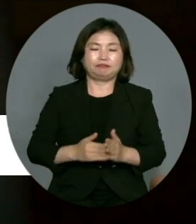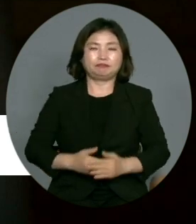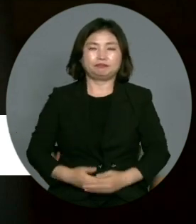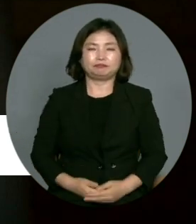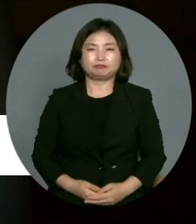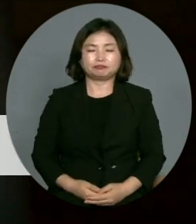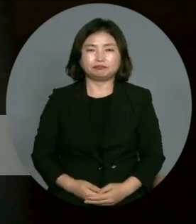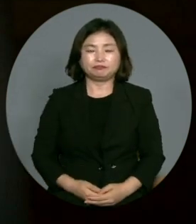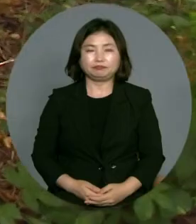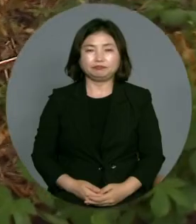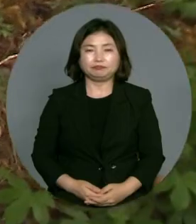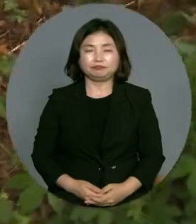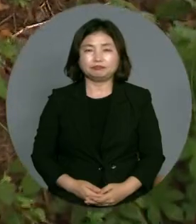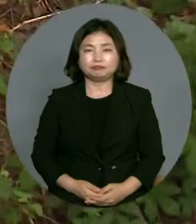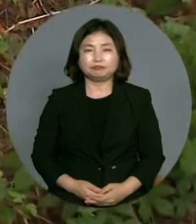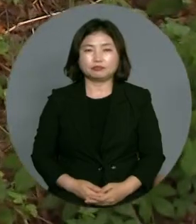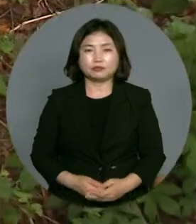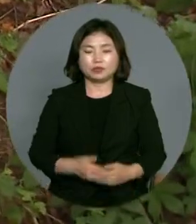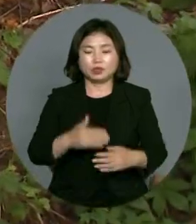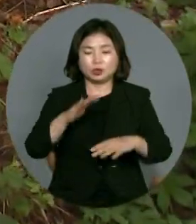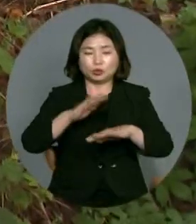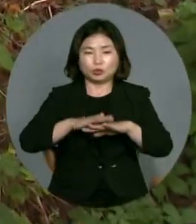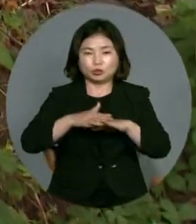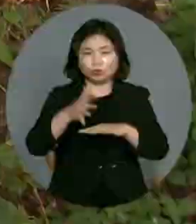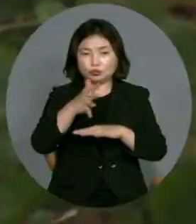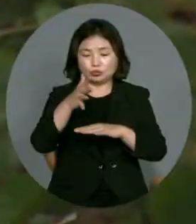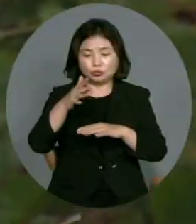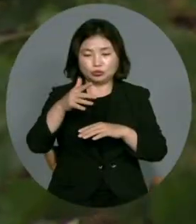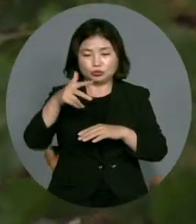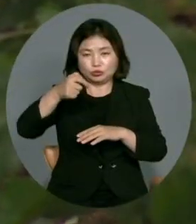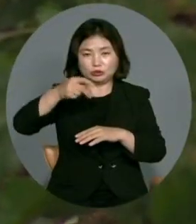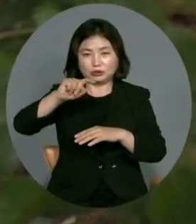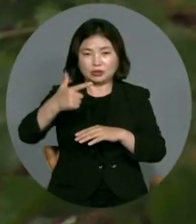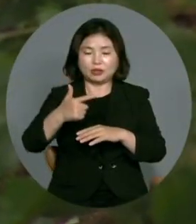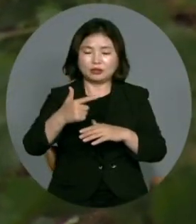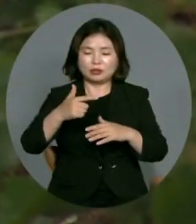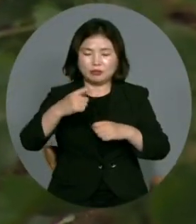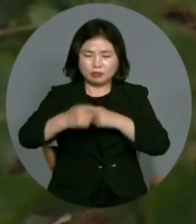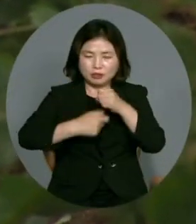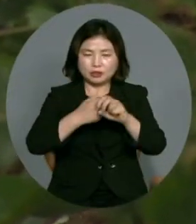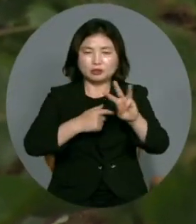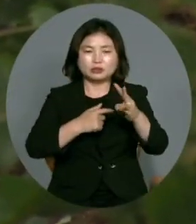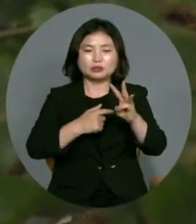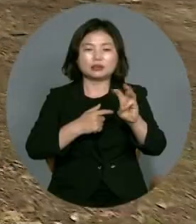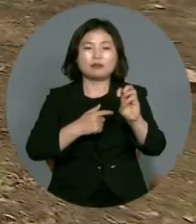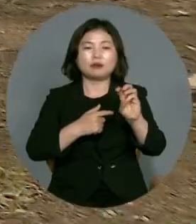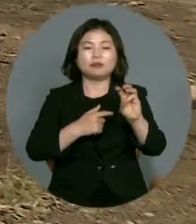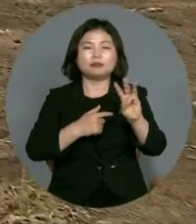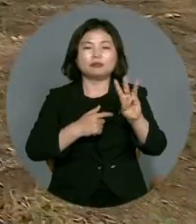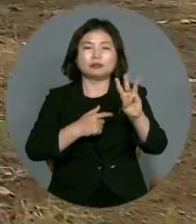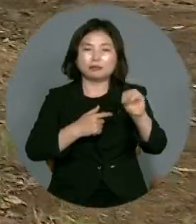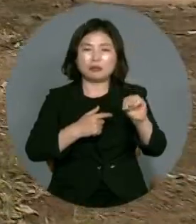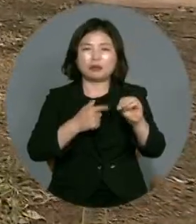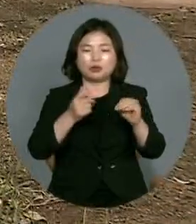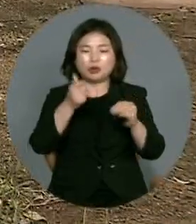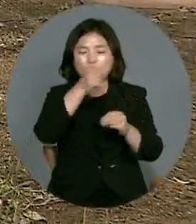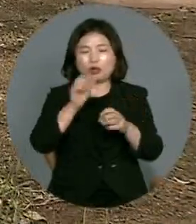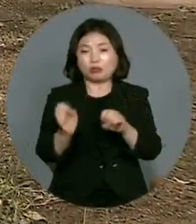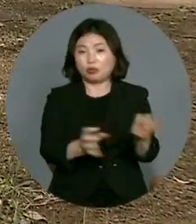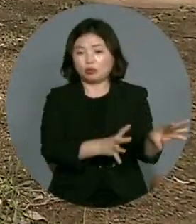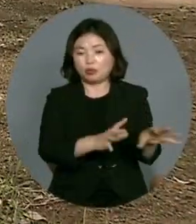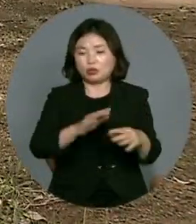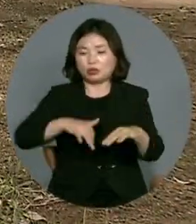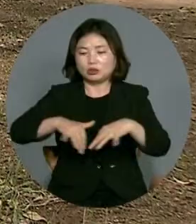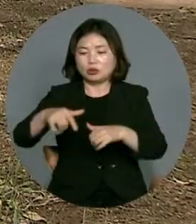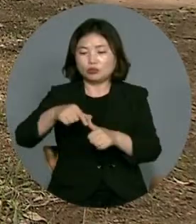답변을 해주셨었어요. 농림축산식품부에 따르면 매년 3만 마리가 넘는 고양이가 버려지고 길에서